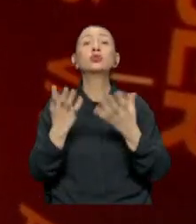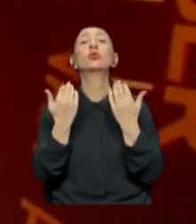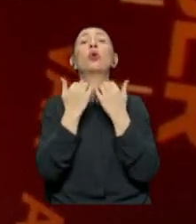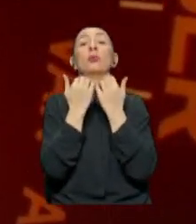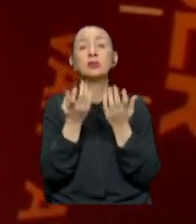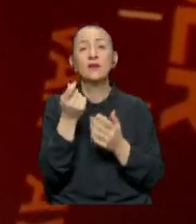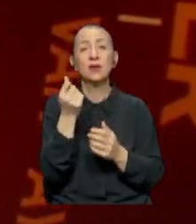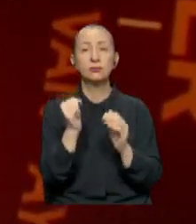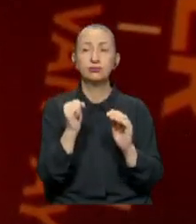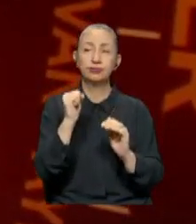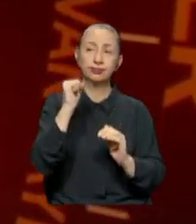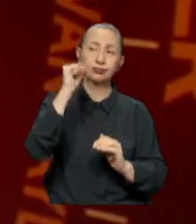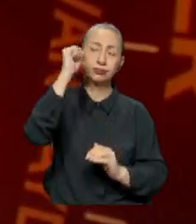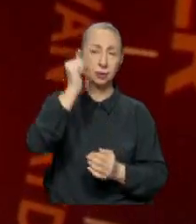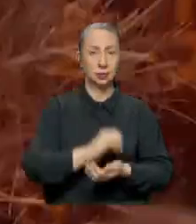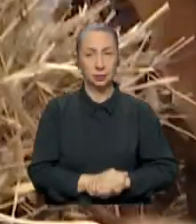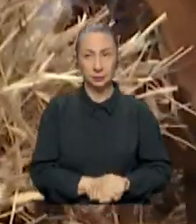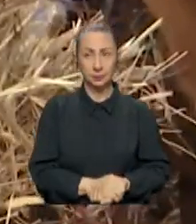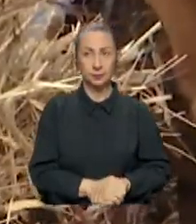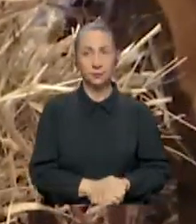olmayınca fiyatlar yükseliyor.